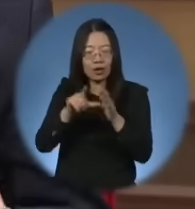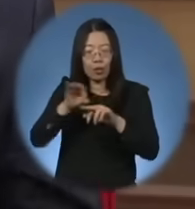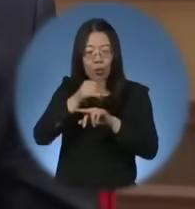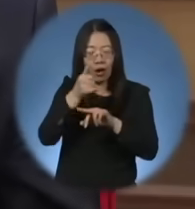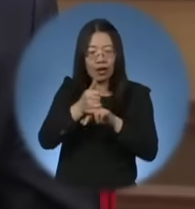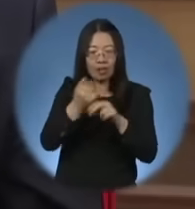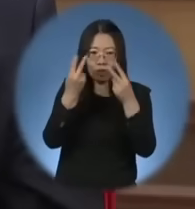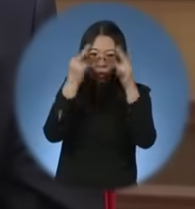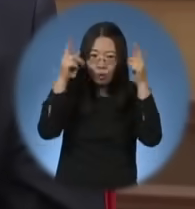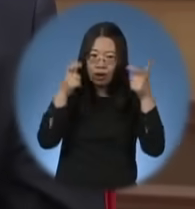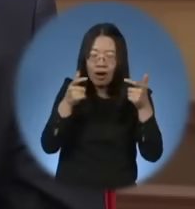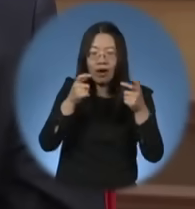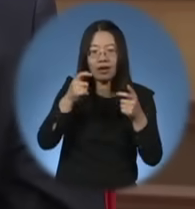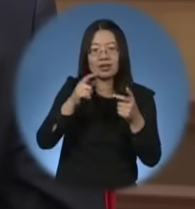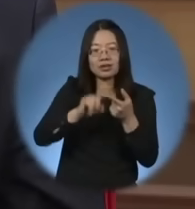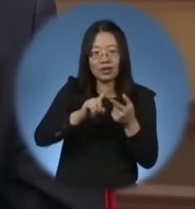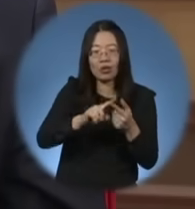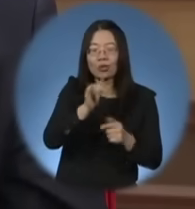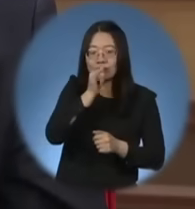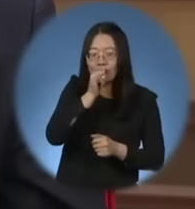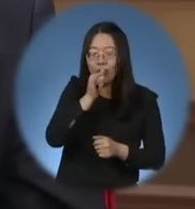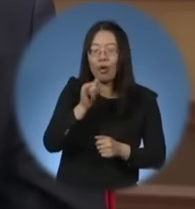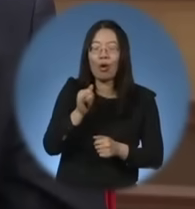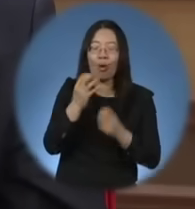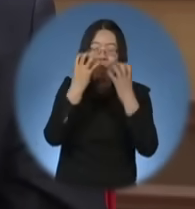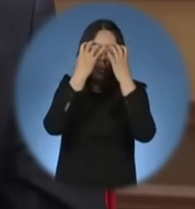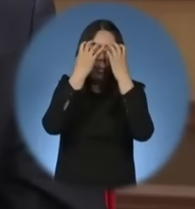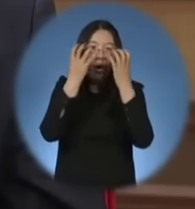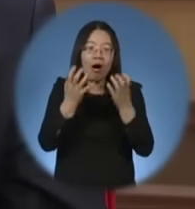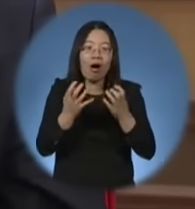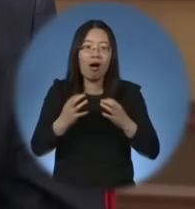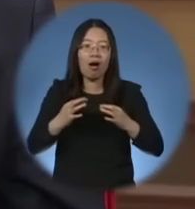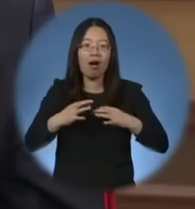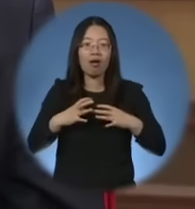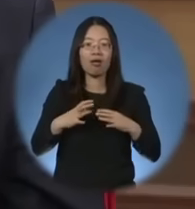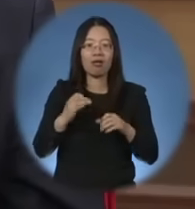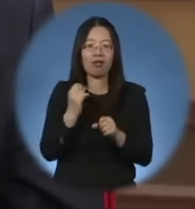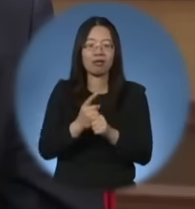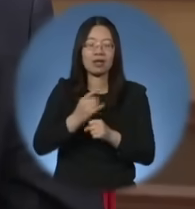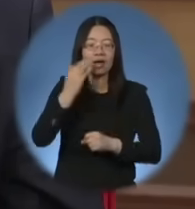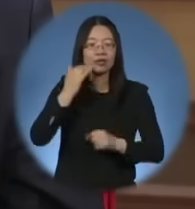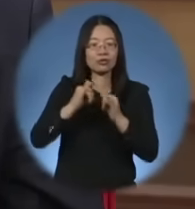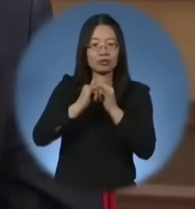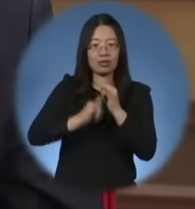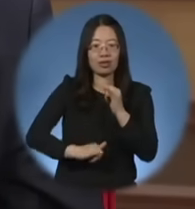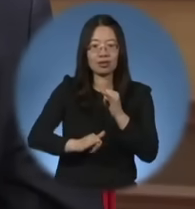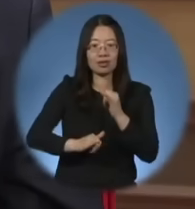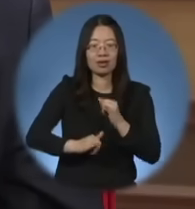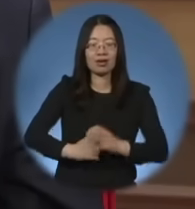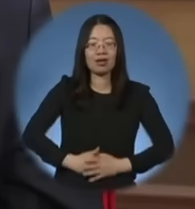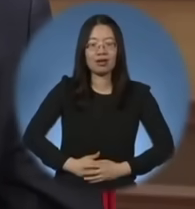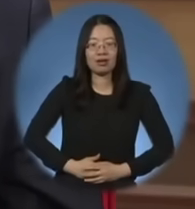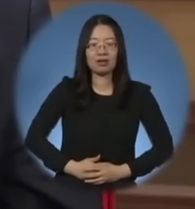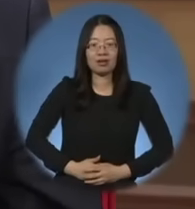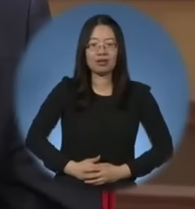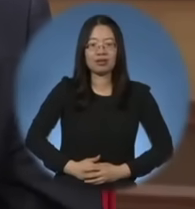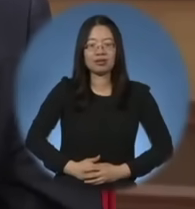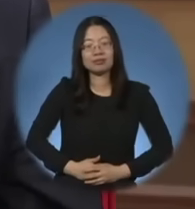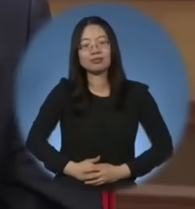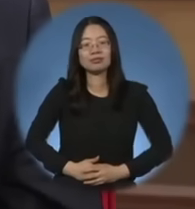다 있는 거예요음 그 사람이 참 놀라운 일이래요네 또 이미 제가 한국 역사는 안정한